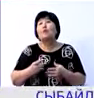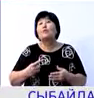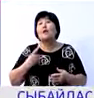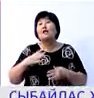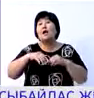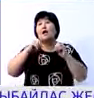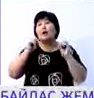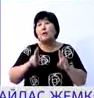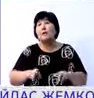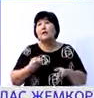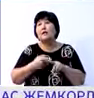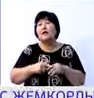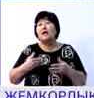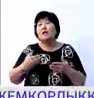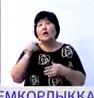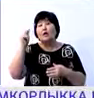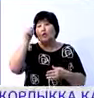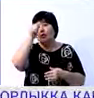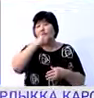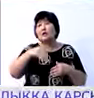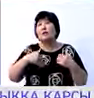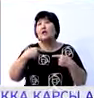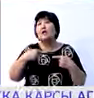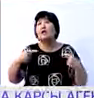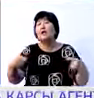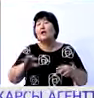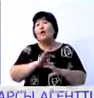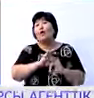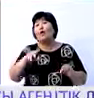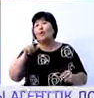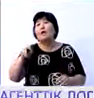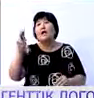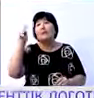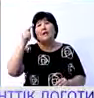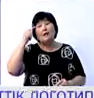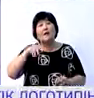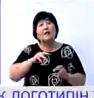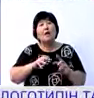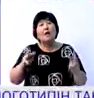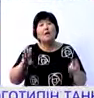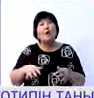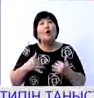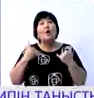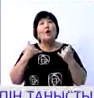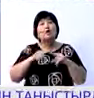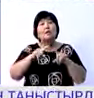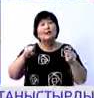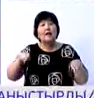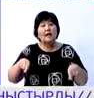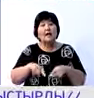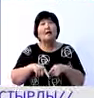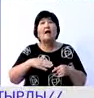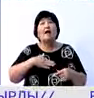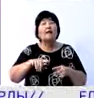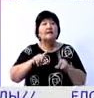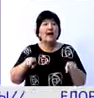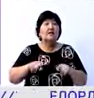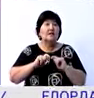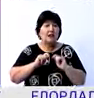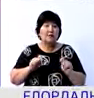иелерін жаңа оқу жылымен құттықтаған аудан әкімі бірқатар сала үздіктеріне білім және ғылым министрлігінің құрмет грамотасын және алғыс хатын